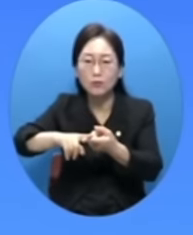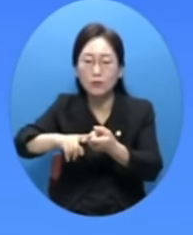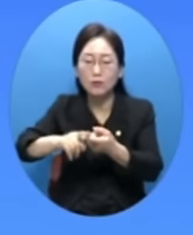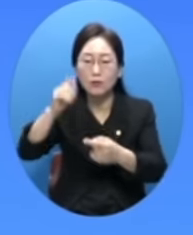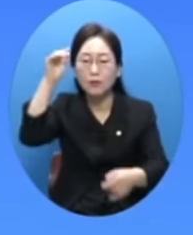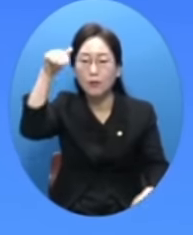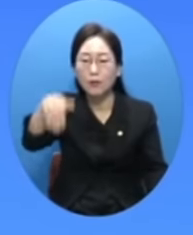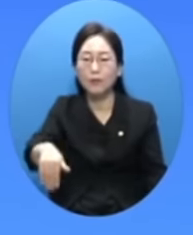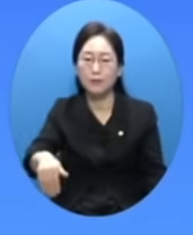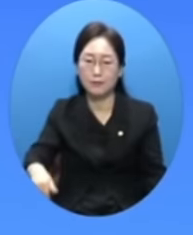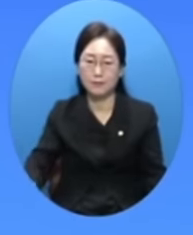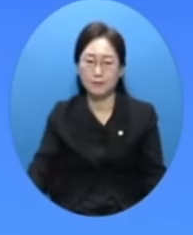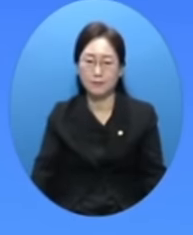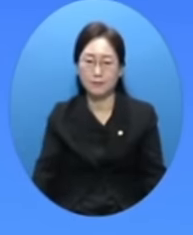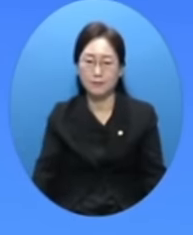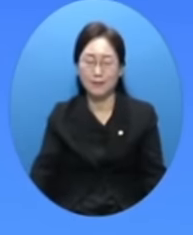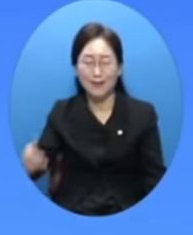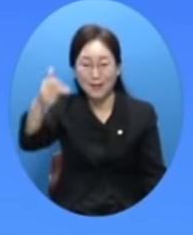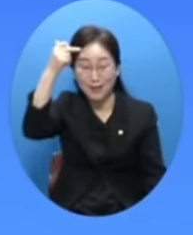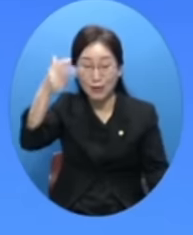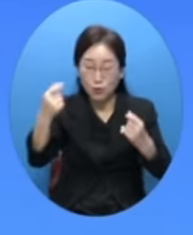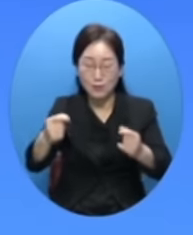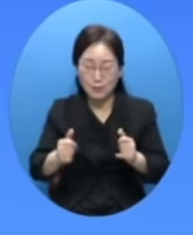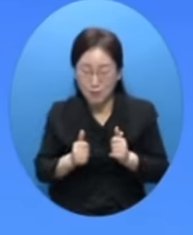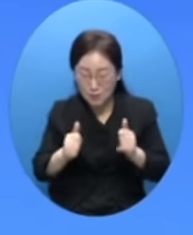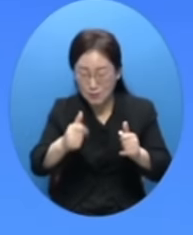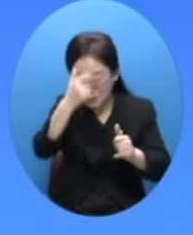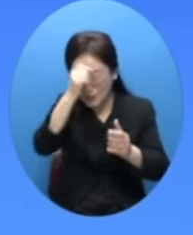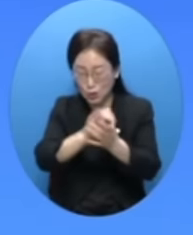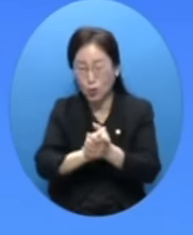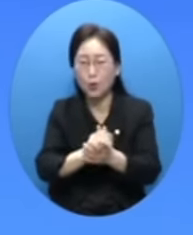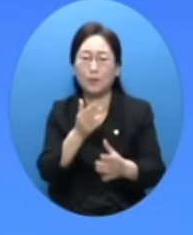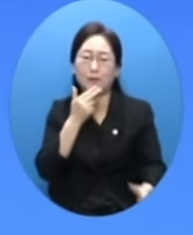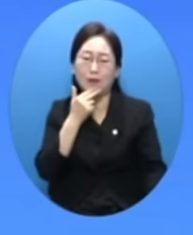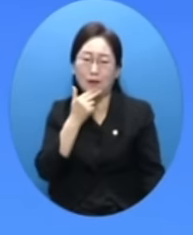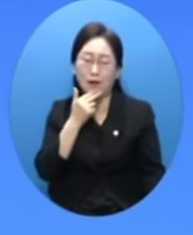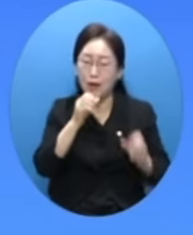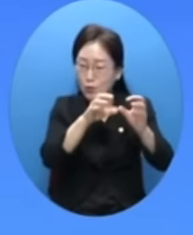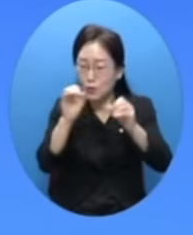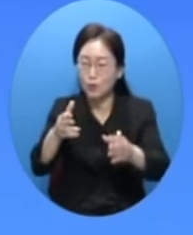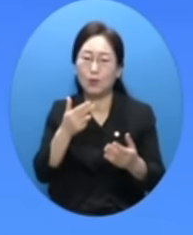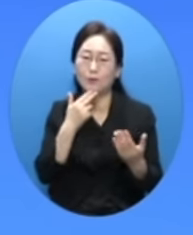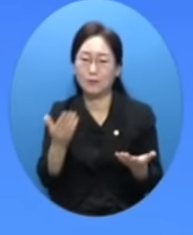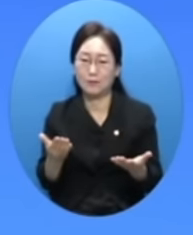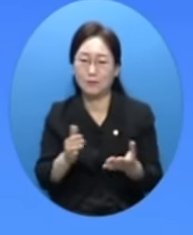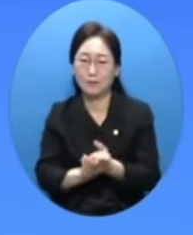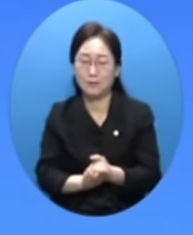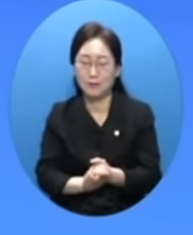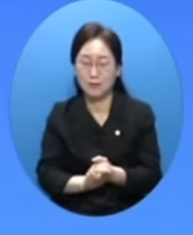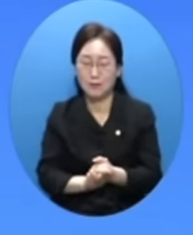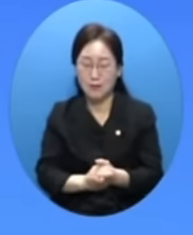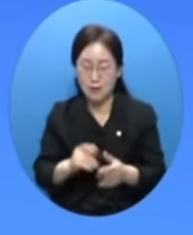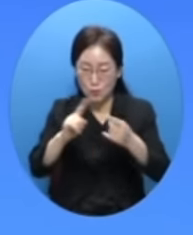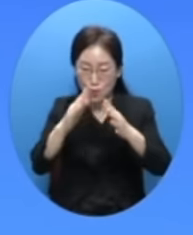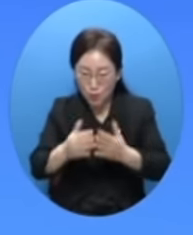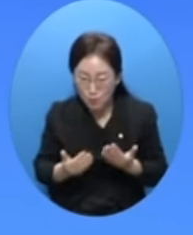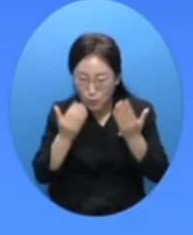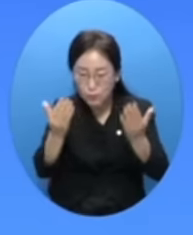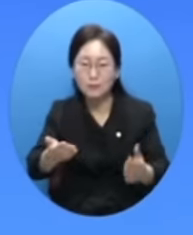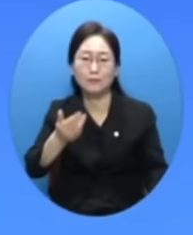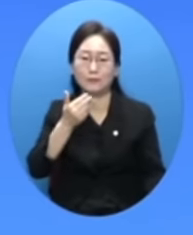침체기에 빠졌습니다. 옛날처럼 열심히 기도도 하지 않고, 옛날처럼 열심히 전도도 하지 않고, 옛날처럼 열심히 교회 봉사하지도